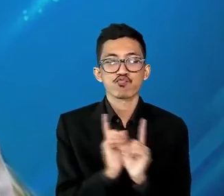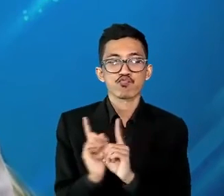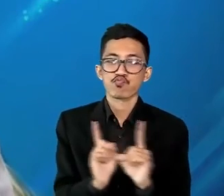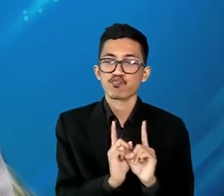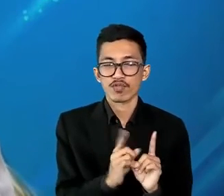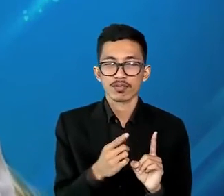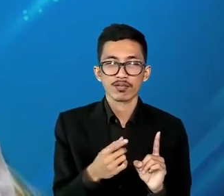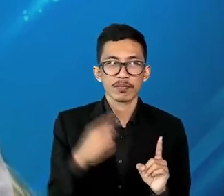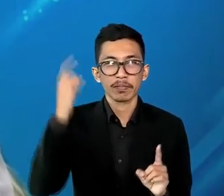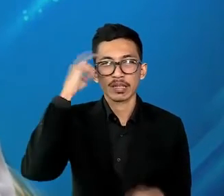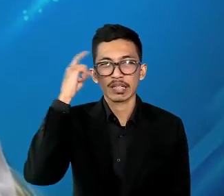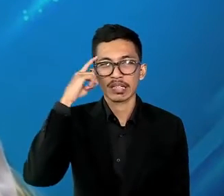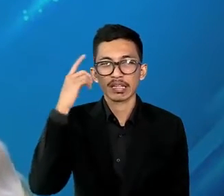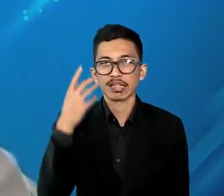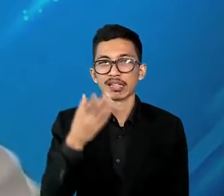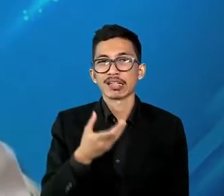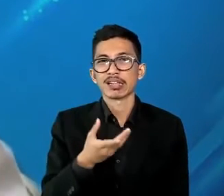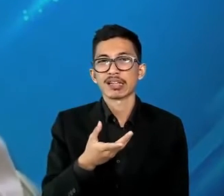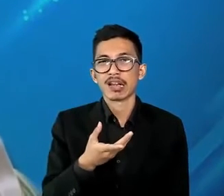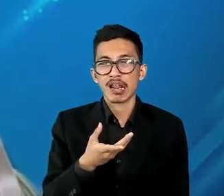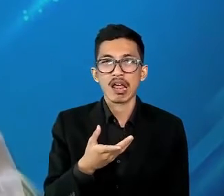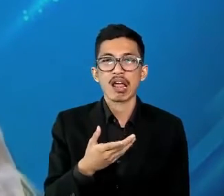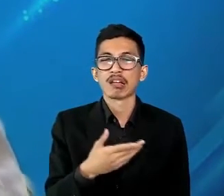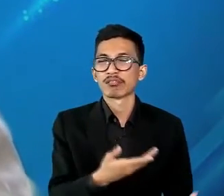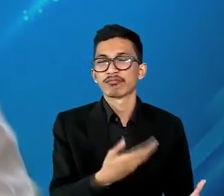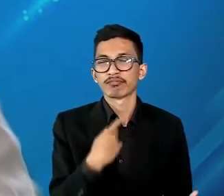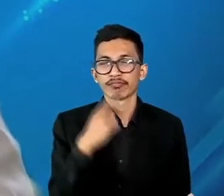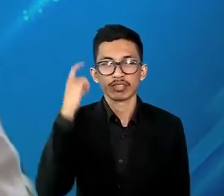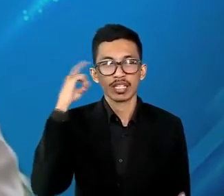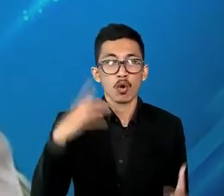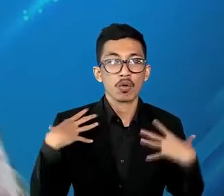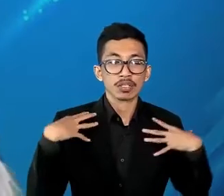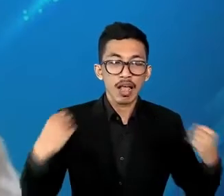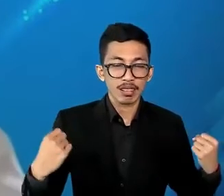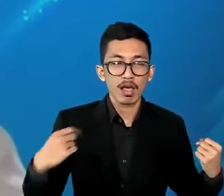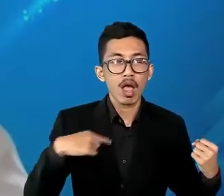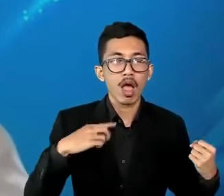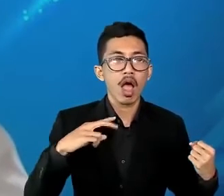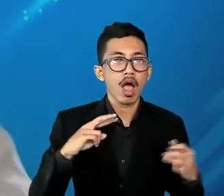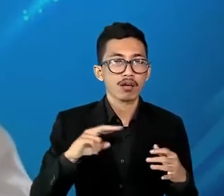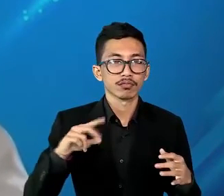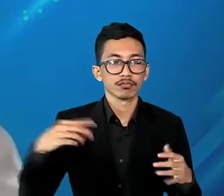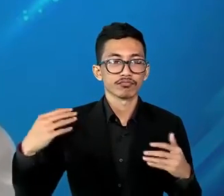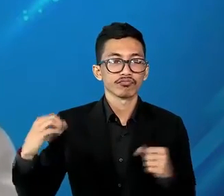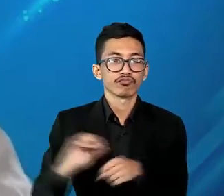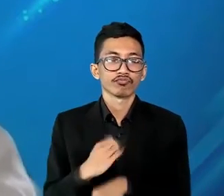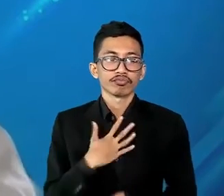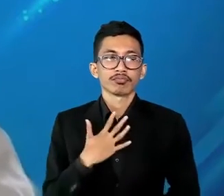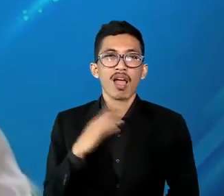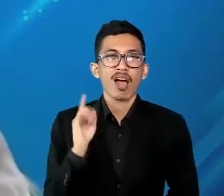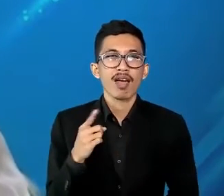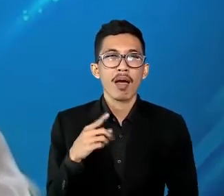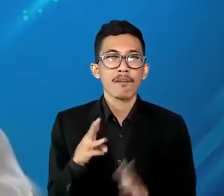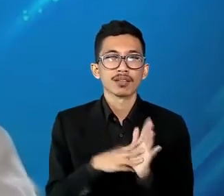itu, bahwa setelah dia sehat pun masih akan ada masalah dalam dirinya, walaupun tidak semuanya seperti